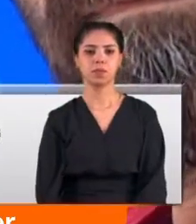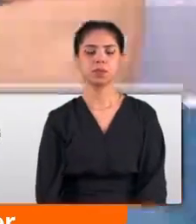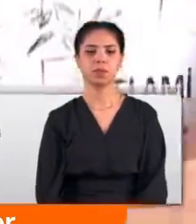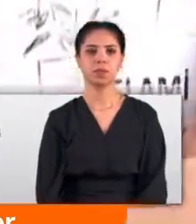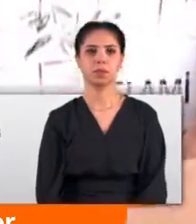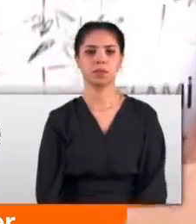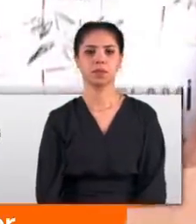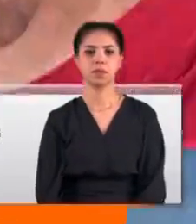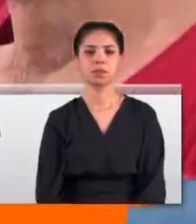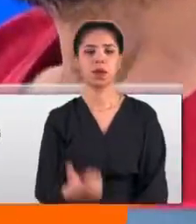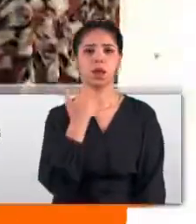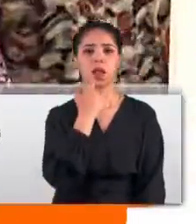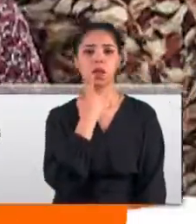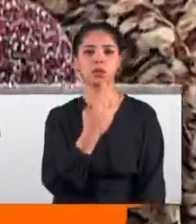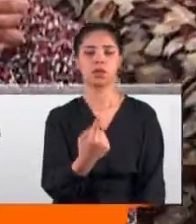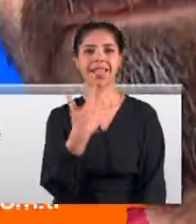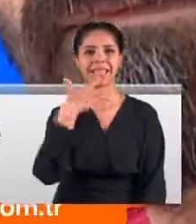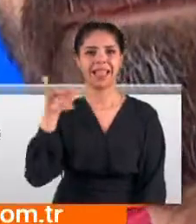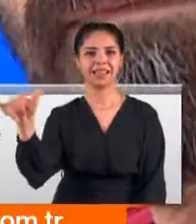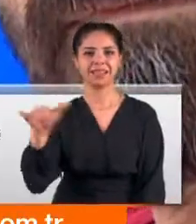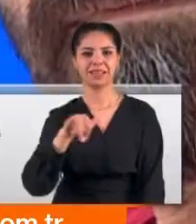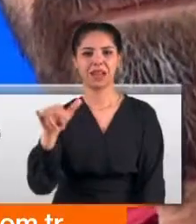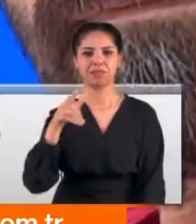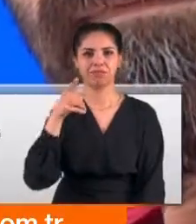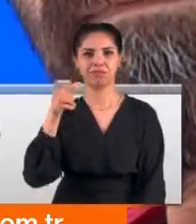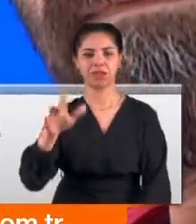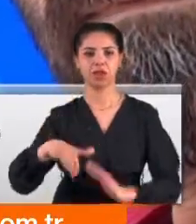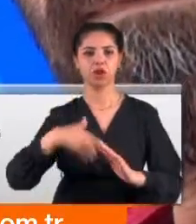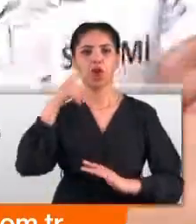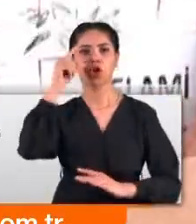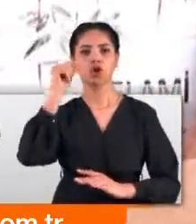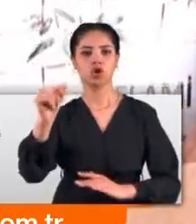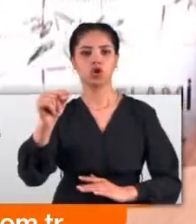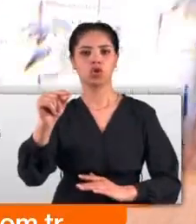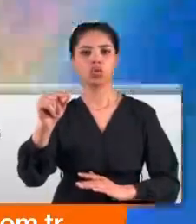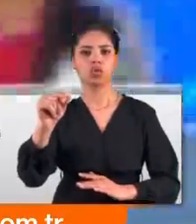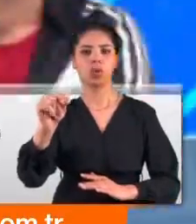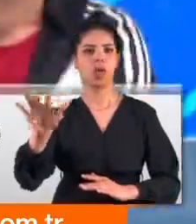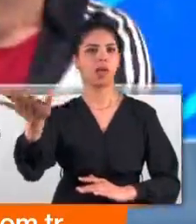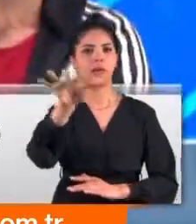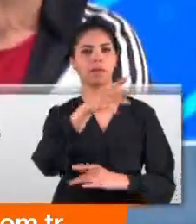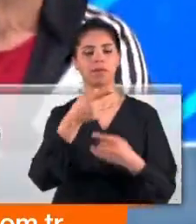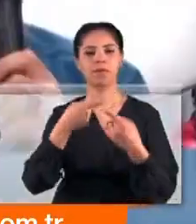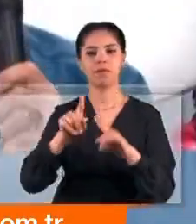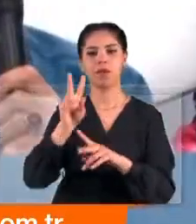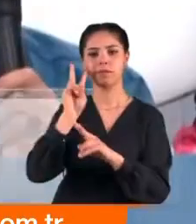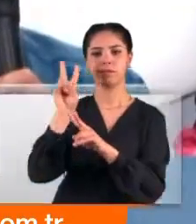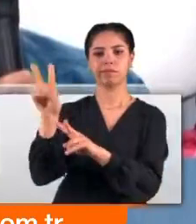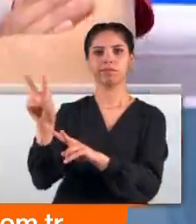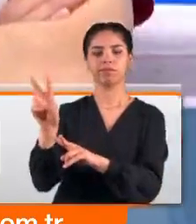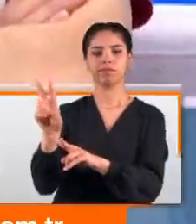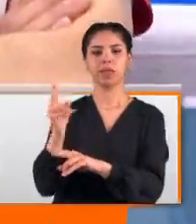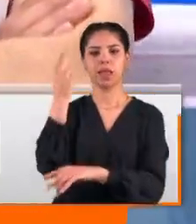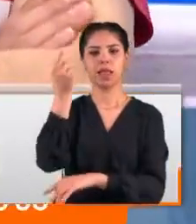telefondan gördüm. Hayır, yalan konuşuyor. Nehir kıyısındaki infaz sonrası şüpheler bir anda yön değiştirdi. Kaçta görsen? 7-7.5